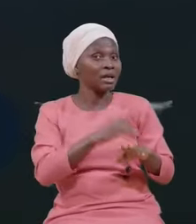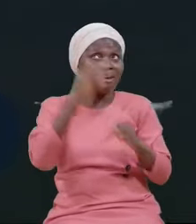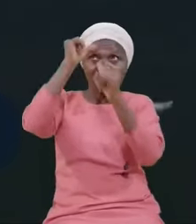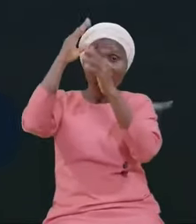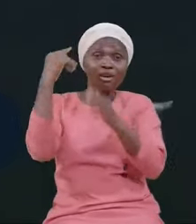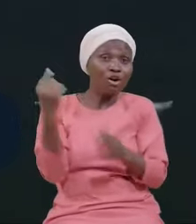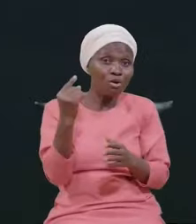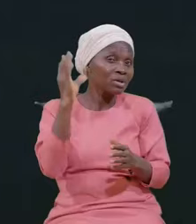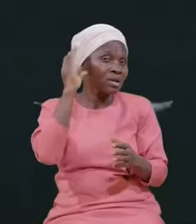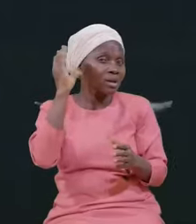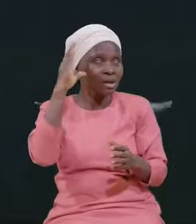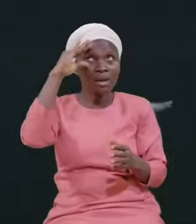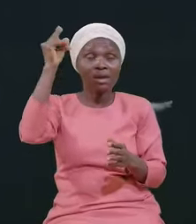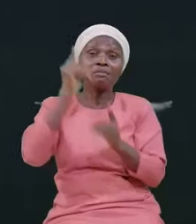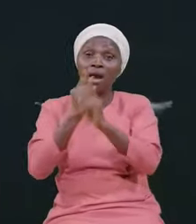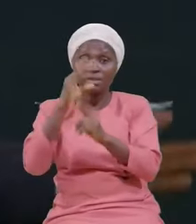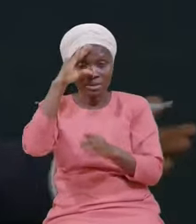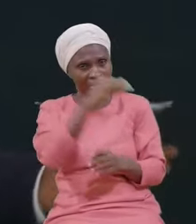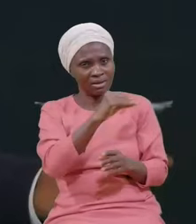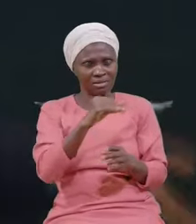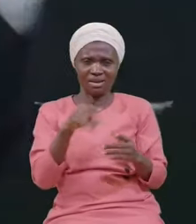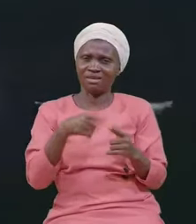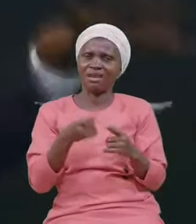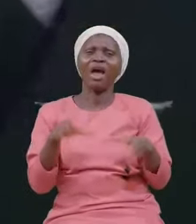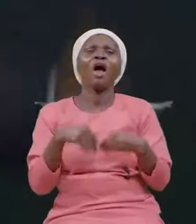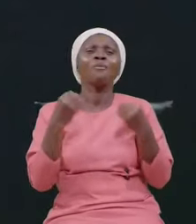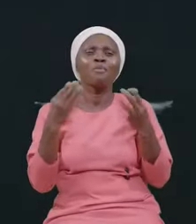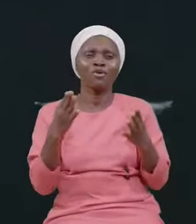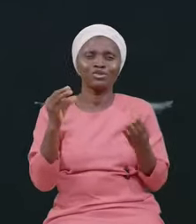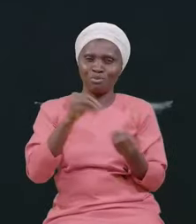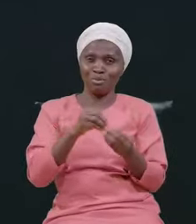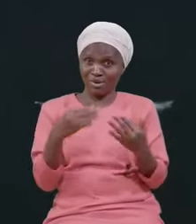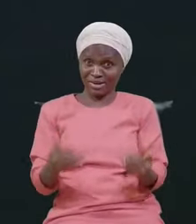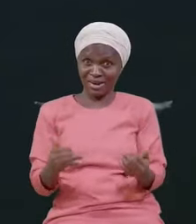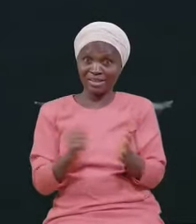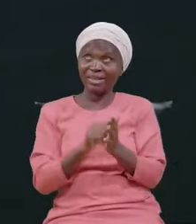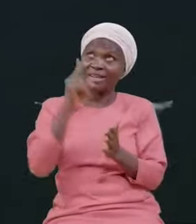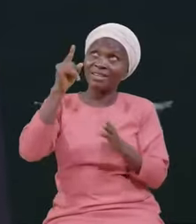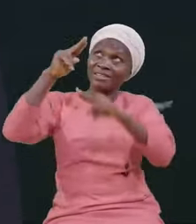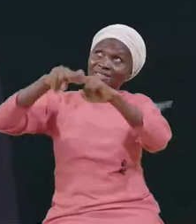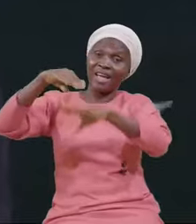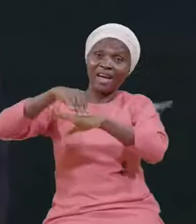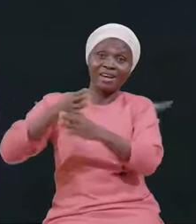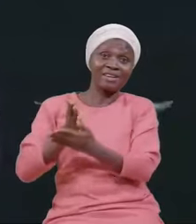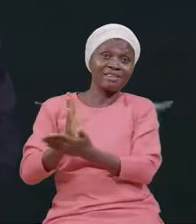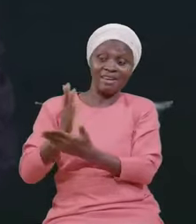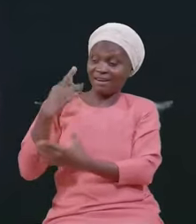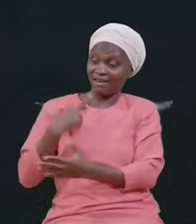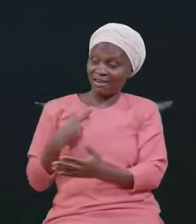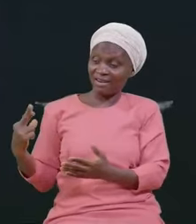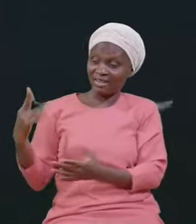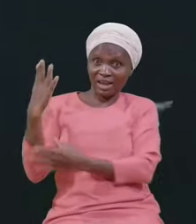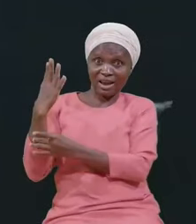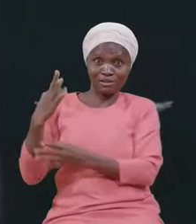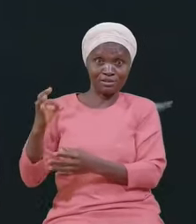Père l'exauçait toujours. À combien plus forte raison, maintenant, assis à la droite de la majesté